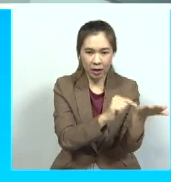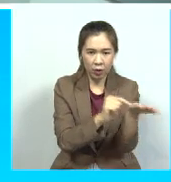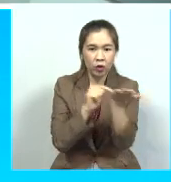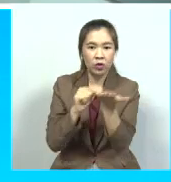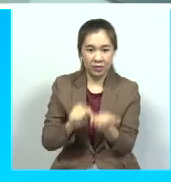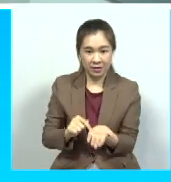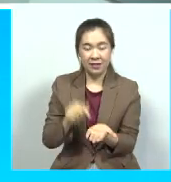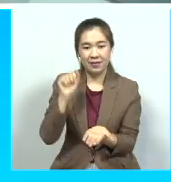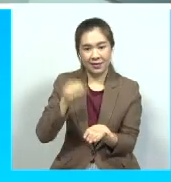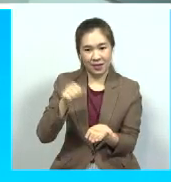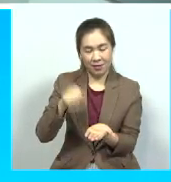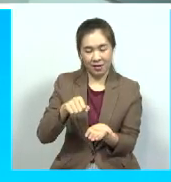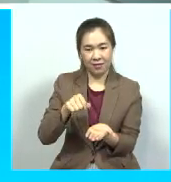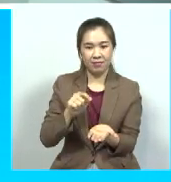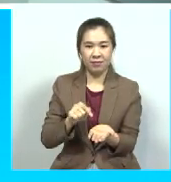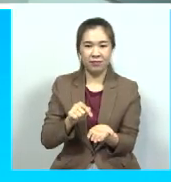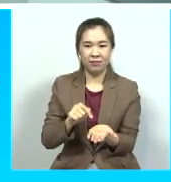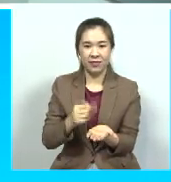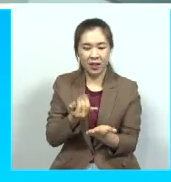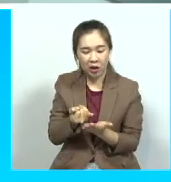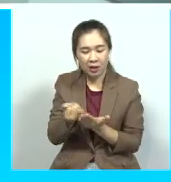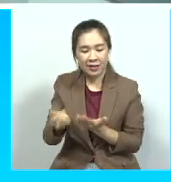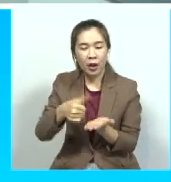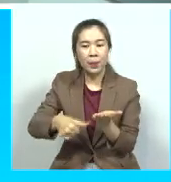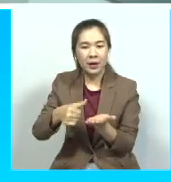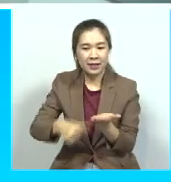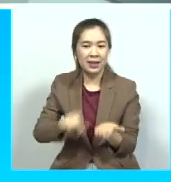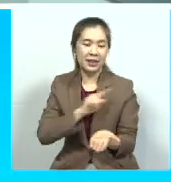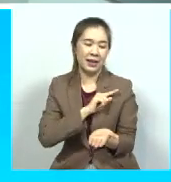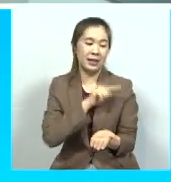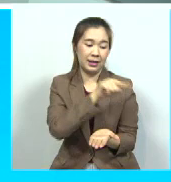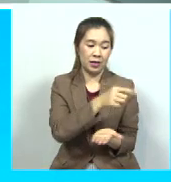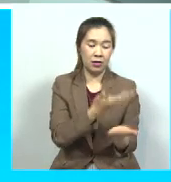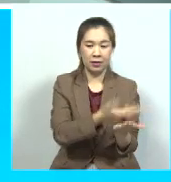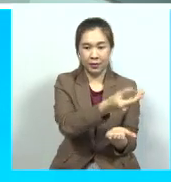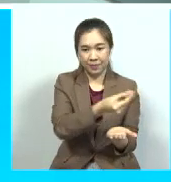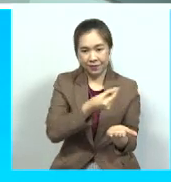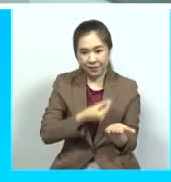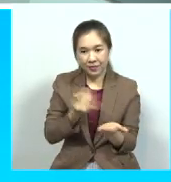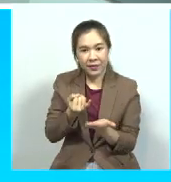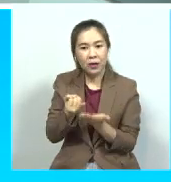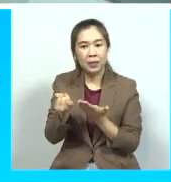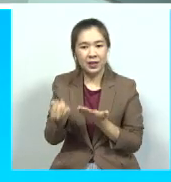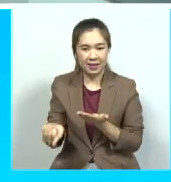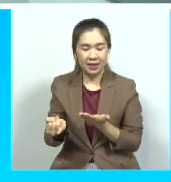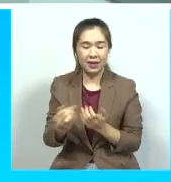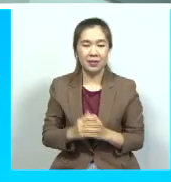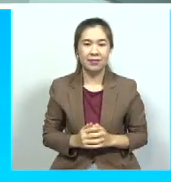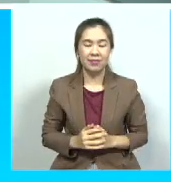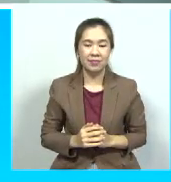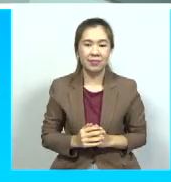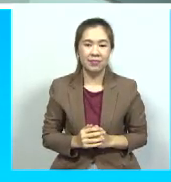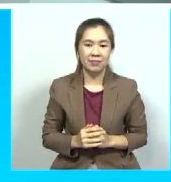นะครับหรือมีเงินได้ถึงเกณฑ์ยื่นแบบและถึงเกณฑ์ต้องเสียภาษีเขาก็มีหน้าที่ในการเสียภาษีนะครับไม่ว่าจะภาษีเงินได้หรือภาษีมูลค่าเพิ่มนะ